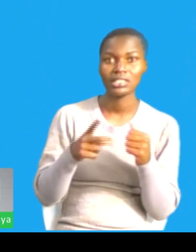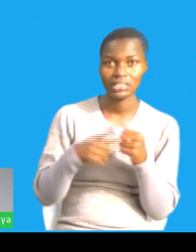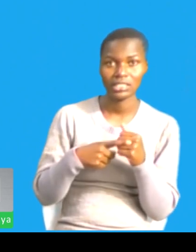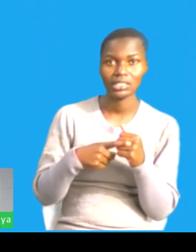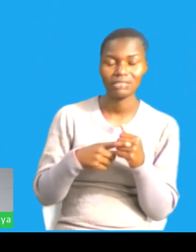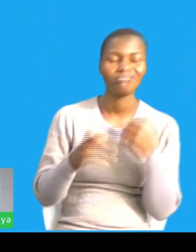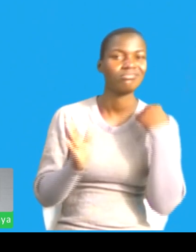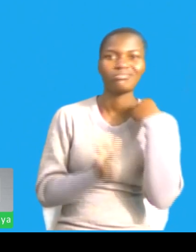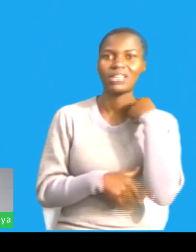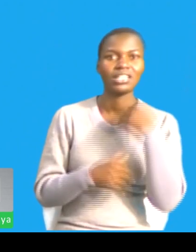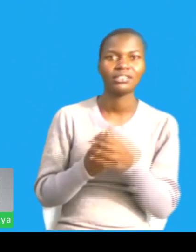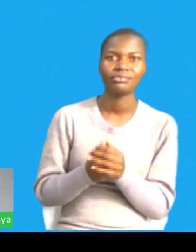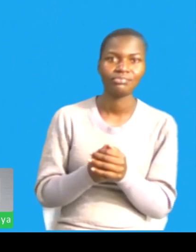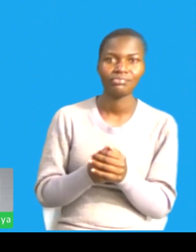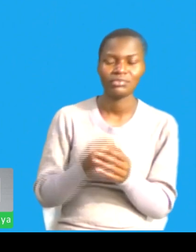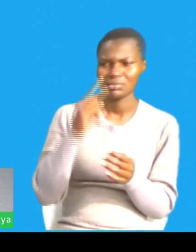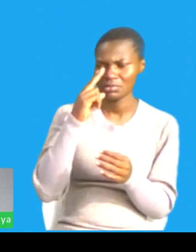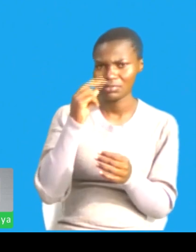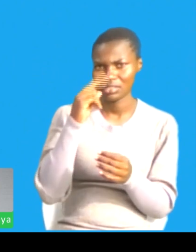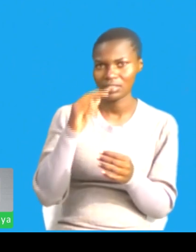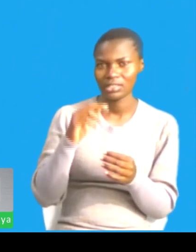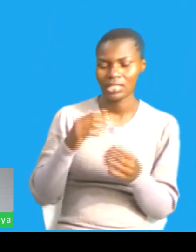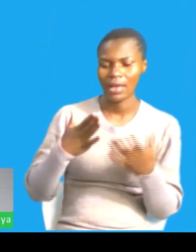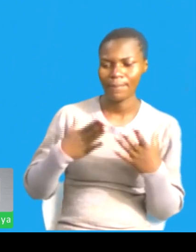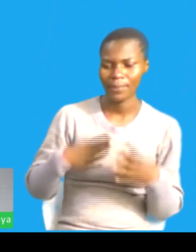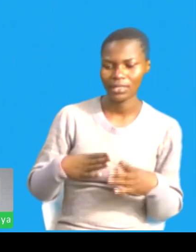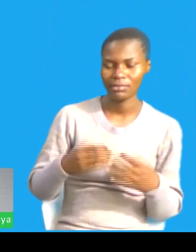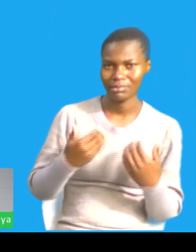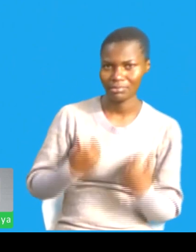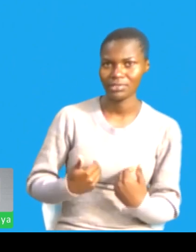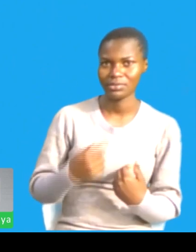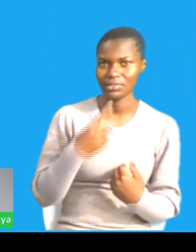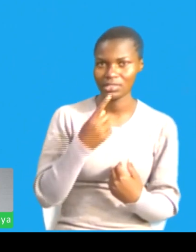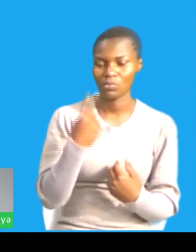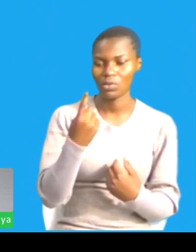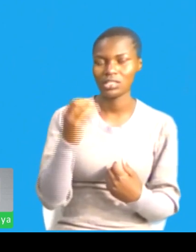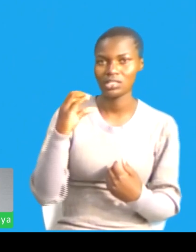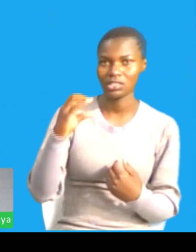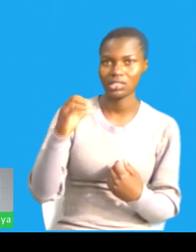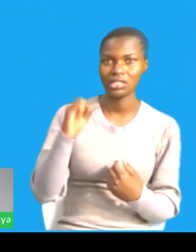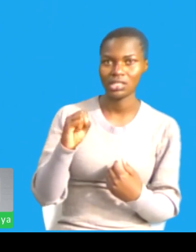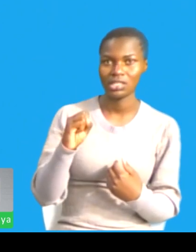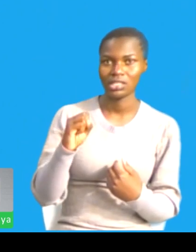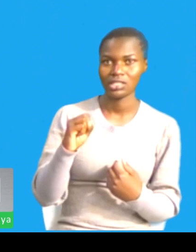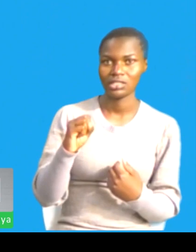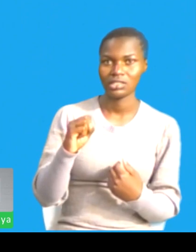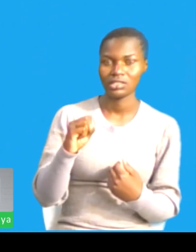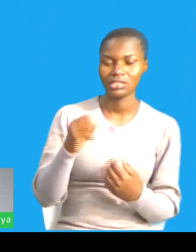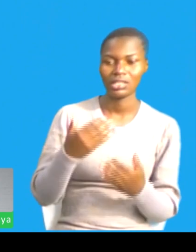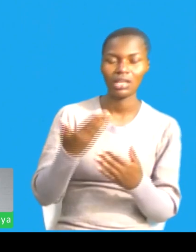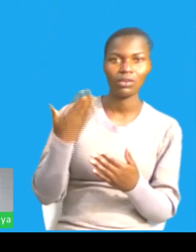unfortunate. There was a joke that somebody was saying that one CS in the previous government anareplacewa na 7 kwa hii